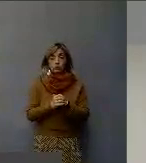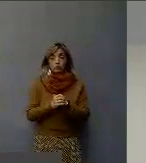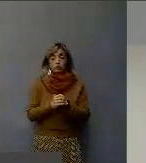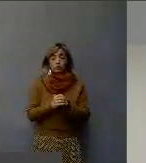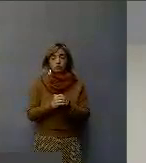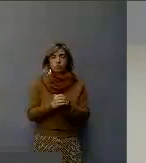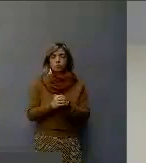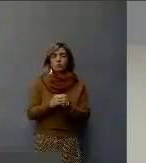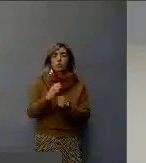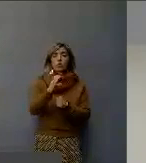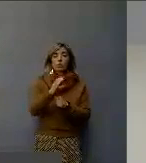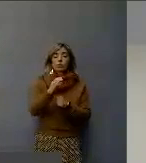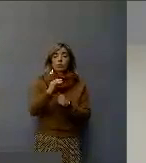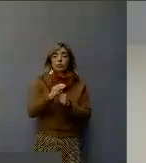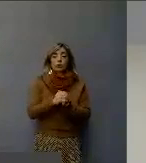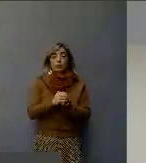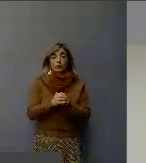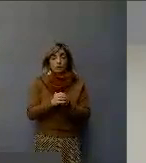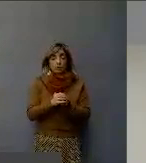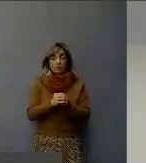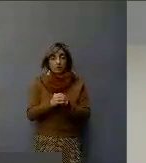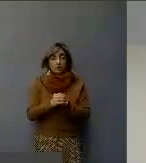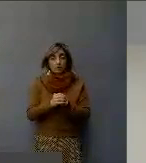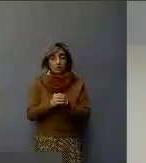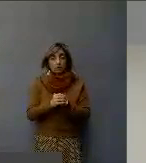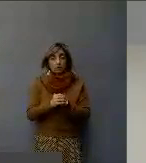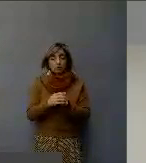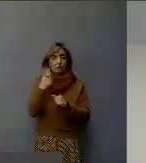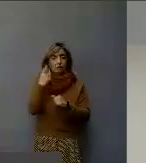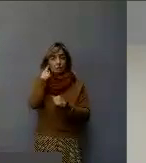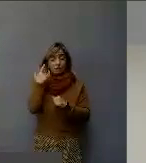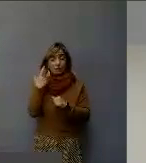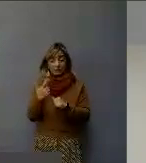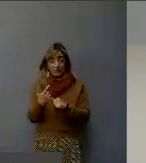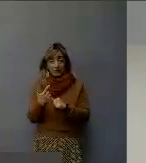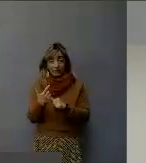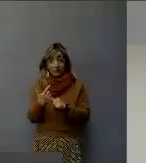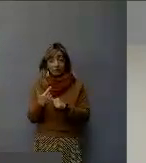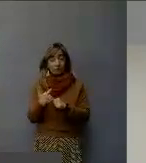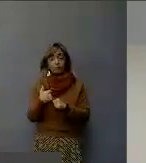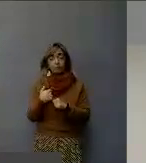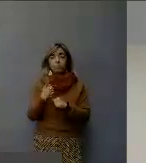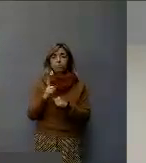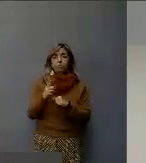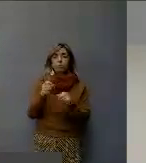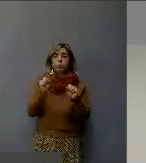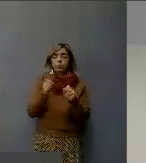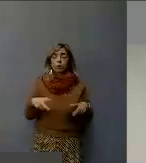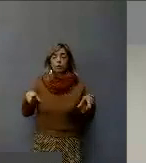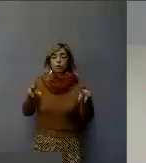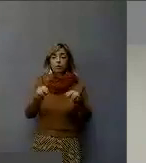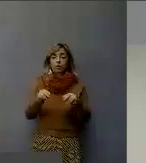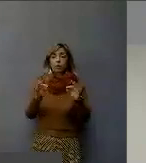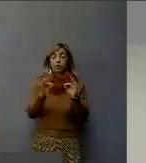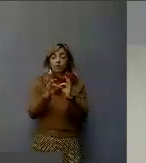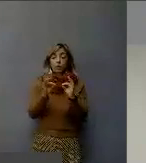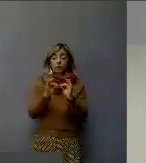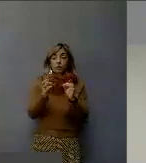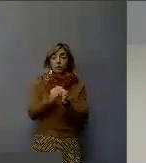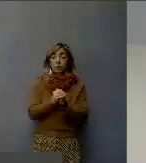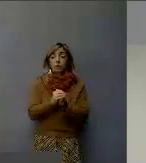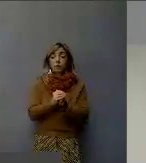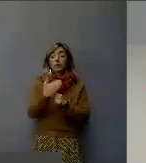consigliera corso il presidente no non l'abbiamo sentita voto favorevole è favorevole grazie